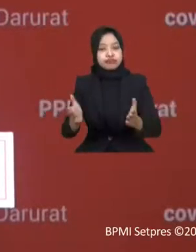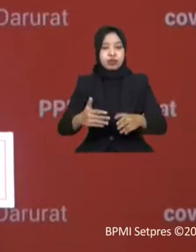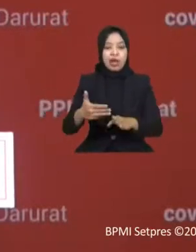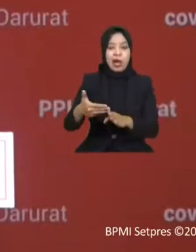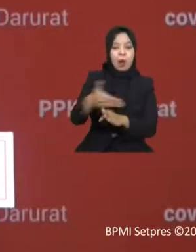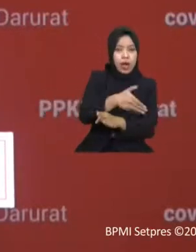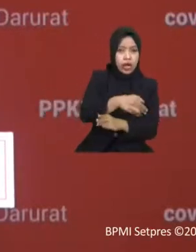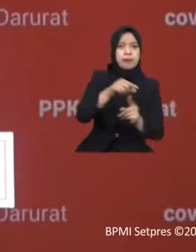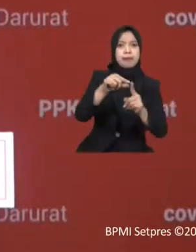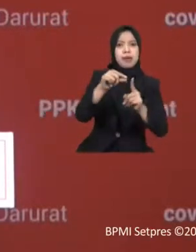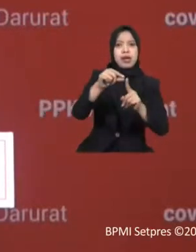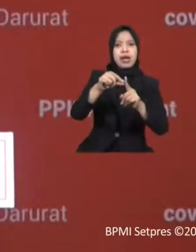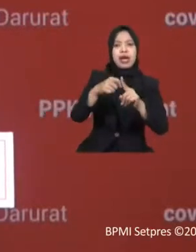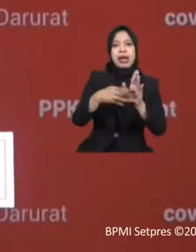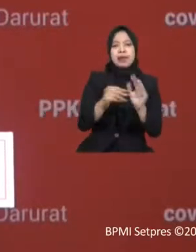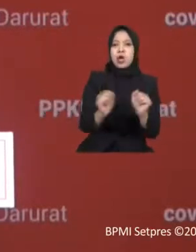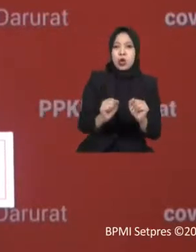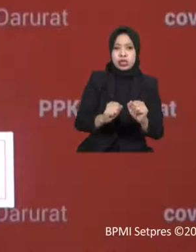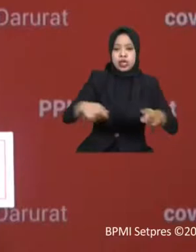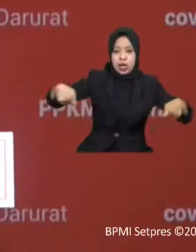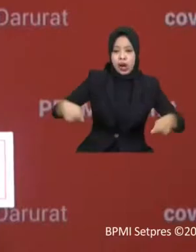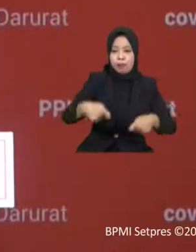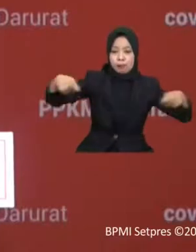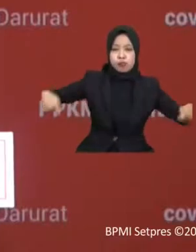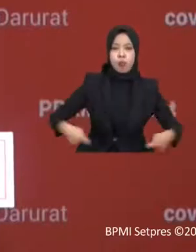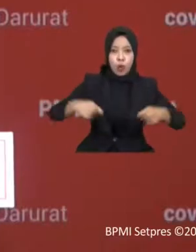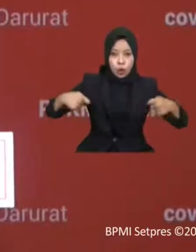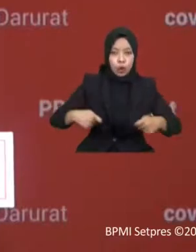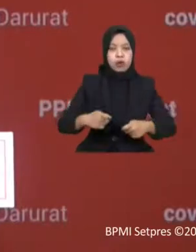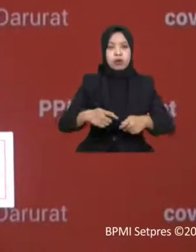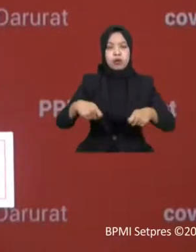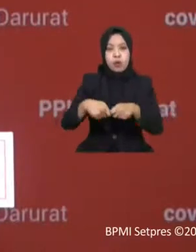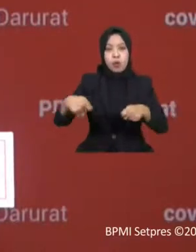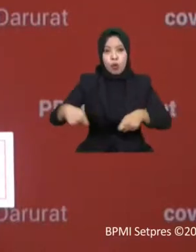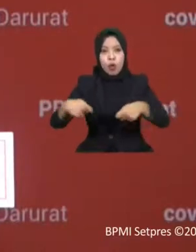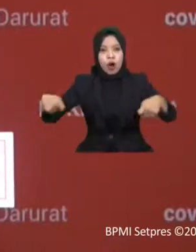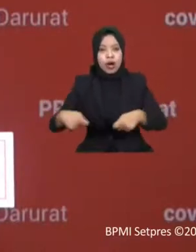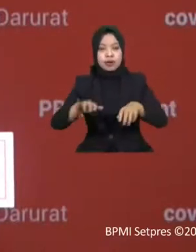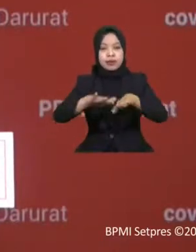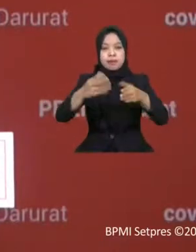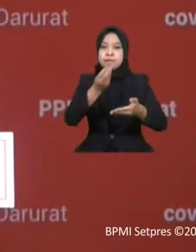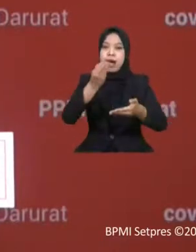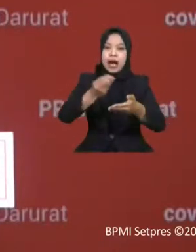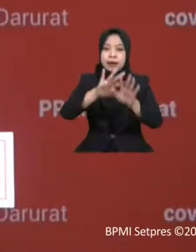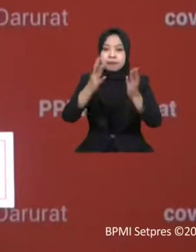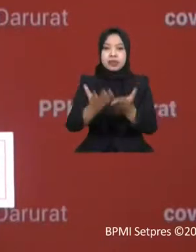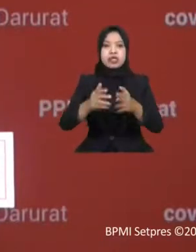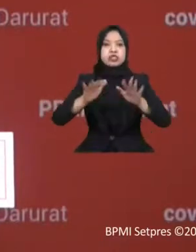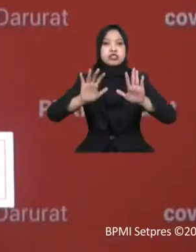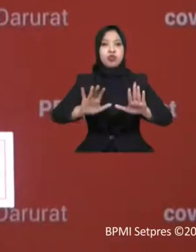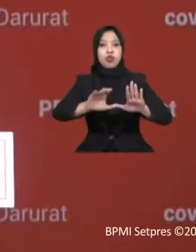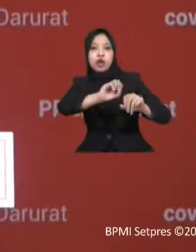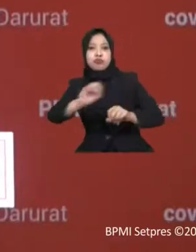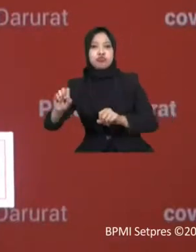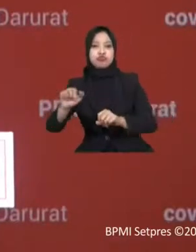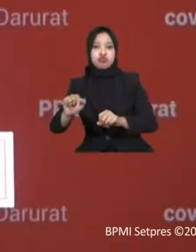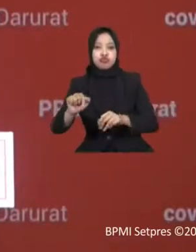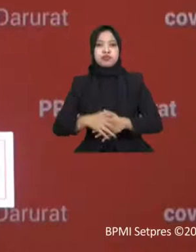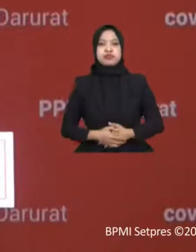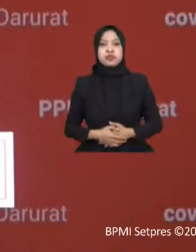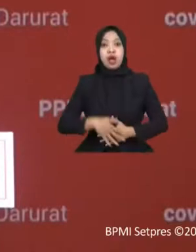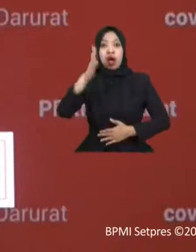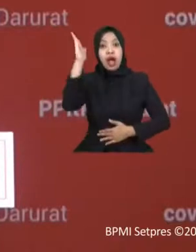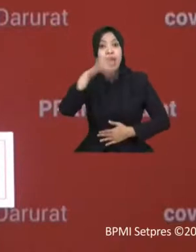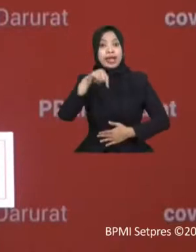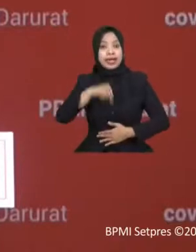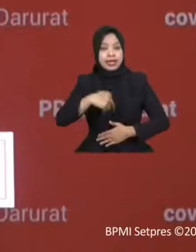dapur umum ini rata-rata memproduksi 10.000 kotak makanan siap saji sedangkan